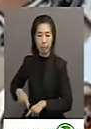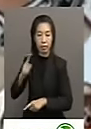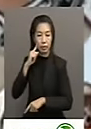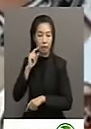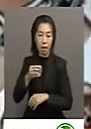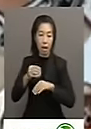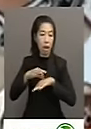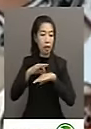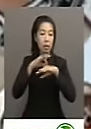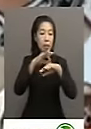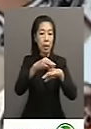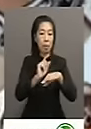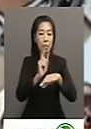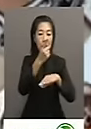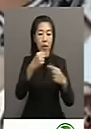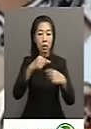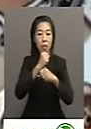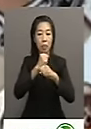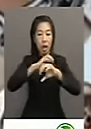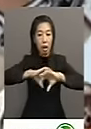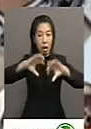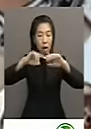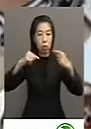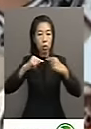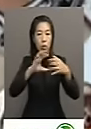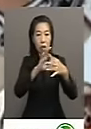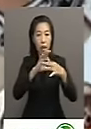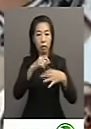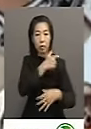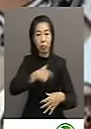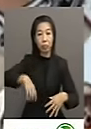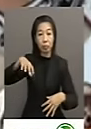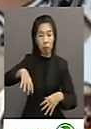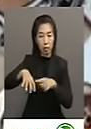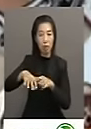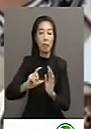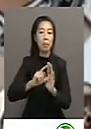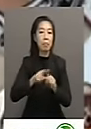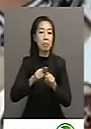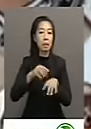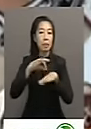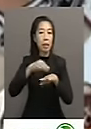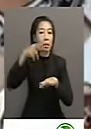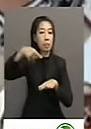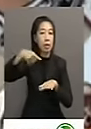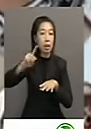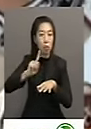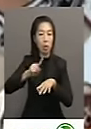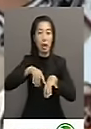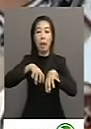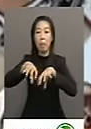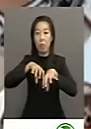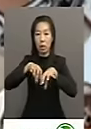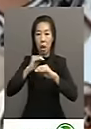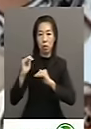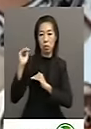บรรจุกลับเข้ารับราชการเป็นข้าราชการพลเรือนในพระองค์ตำแหน่งประจำสำนักพระราชวังพิเศษตำแหน่งบริหาร